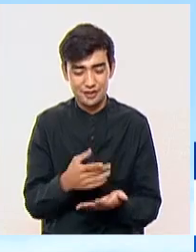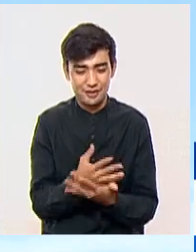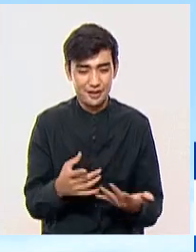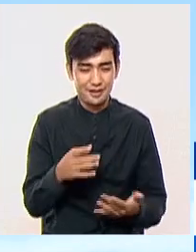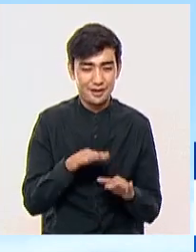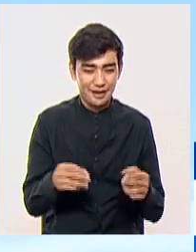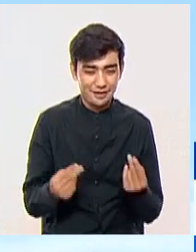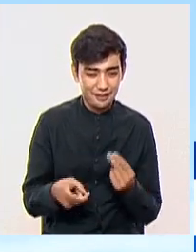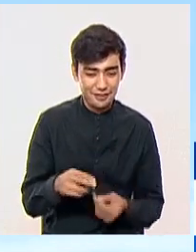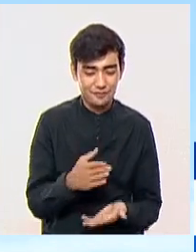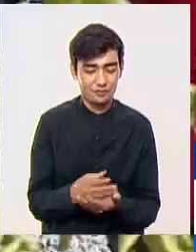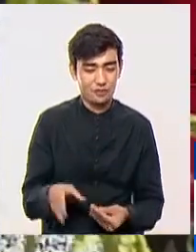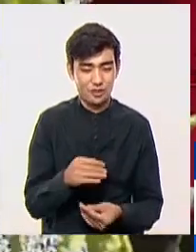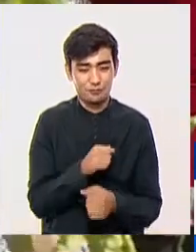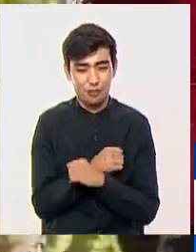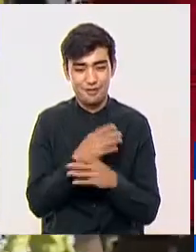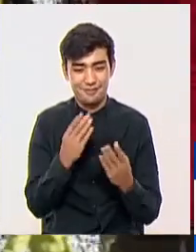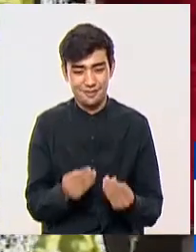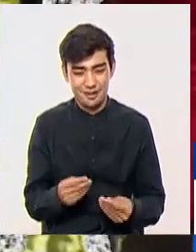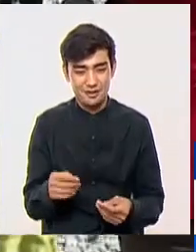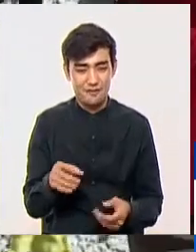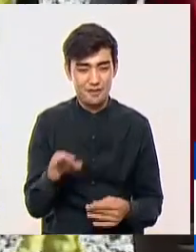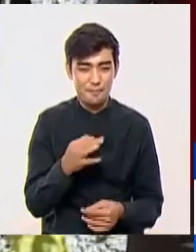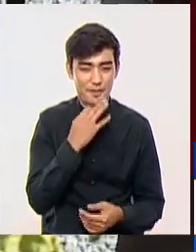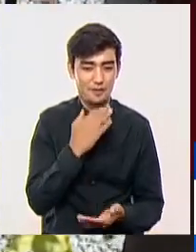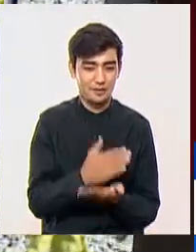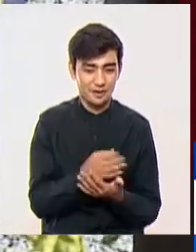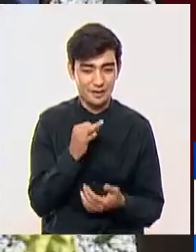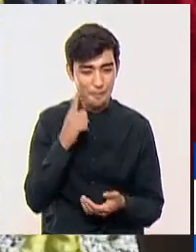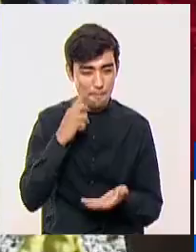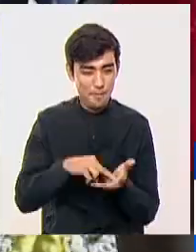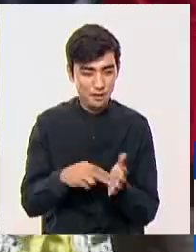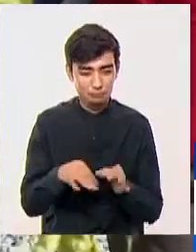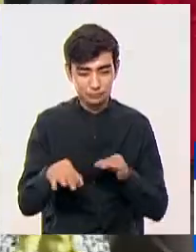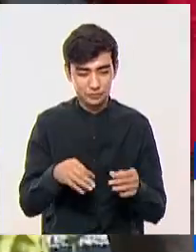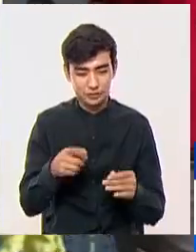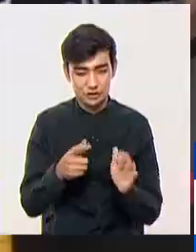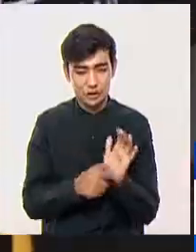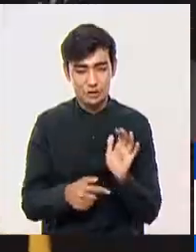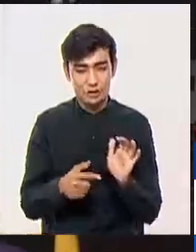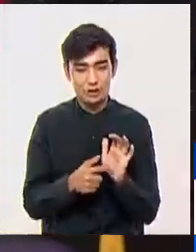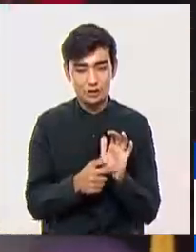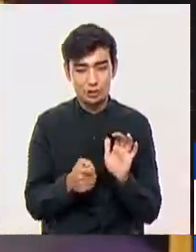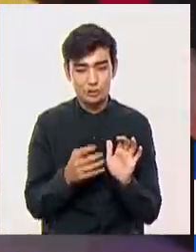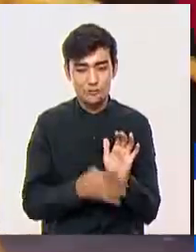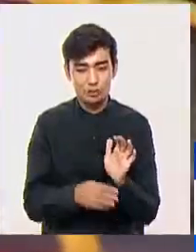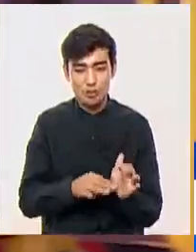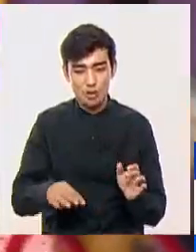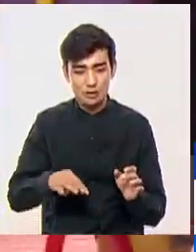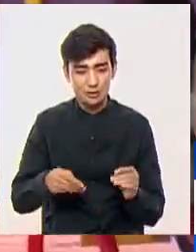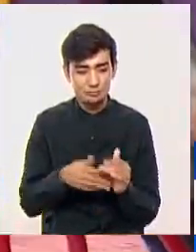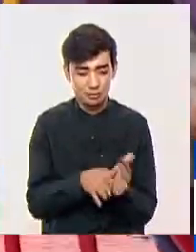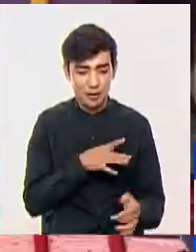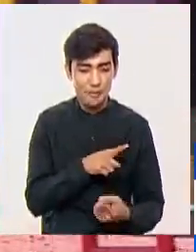бар. Халық игілігіне берілген демалыс орны көпшіліктің көңілінен шықты. Жобаның жалпы құны 790 миллион теңге, ал саябақты өз